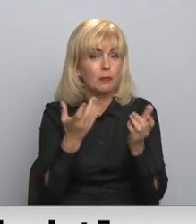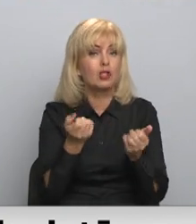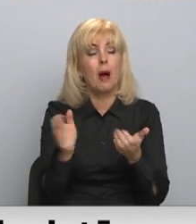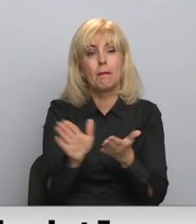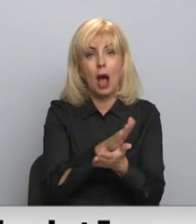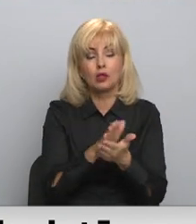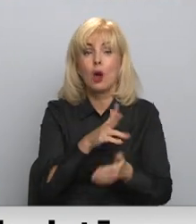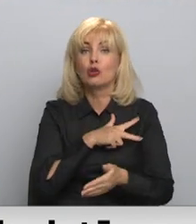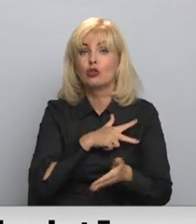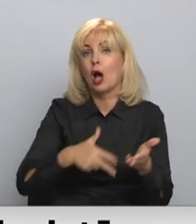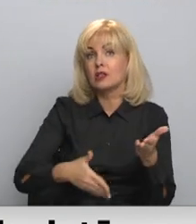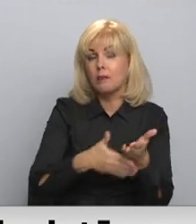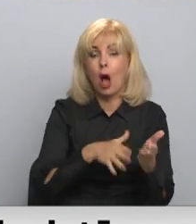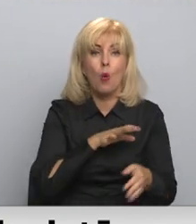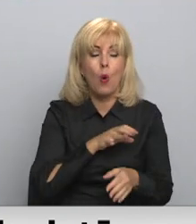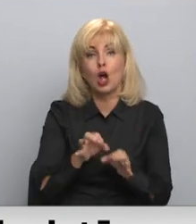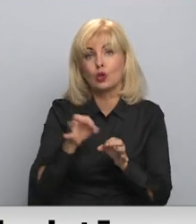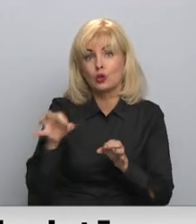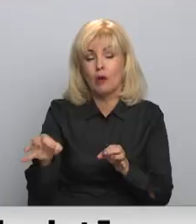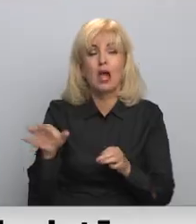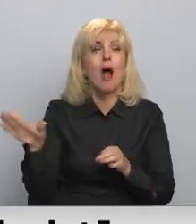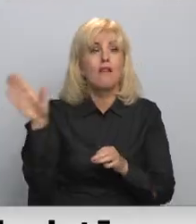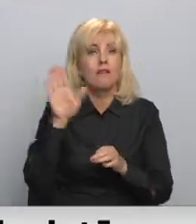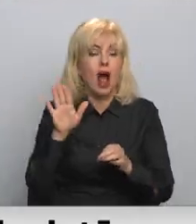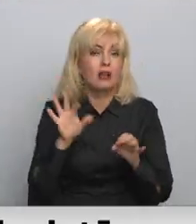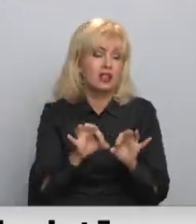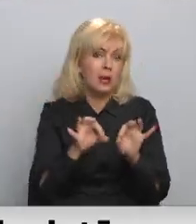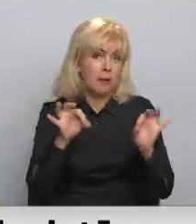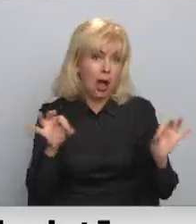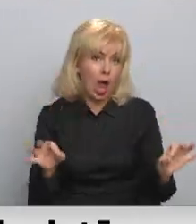bezmaksas sociālo palīdzību Ogres novadā un valsts mērogā. Dāca Siliņa, Artis Super, RTV.